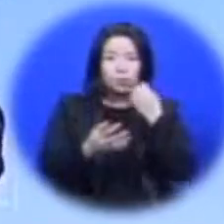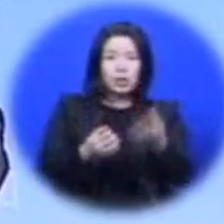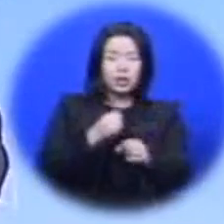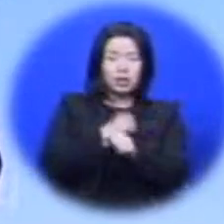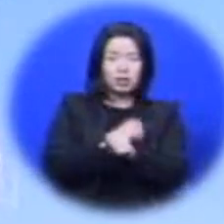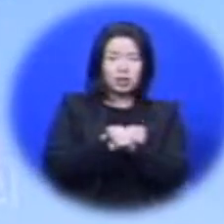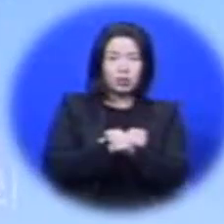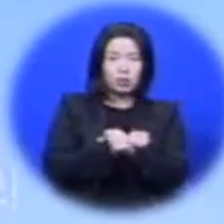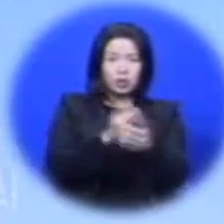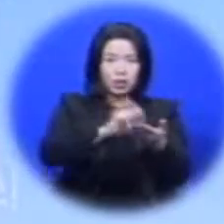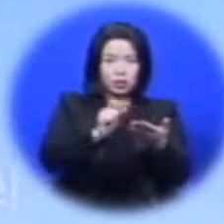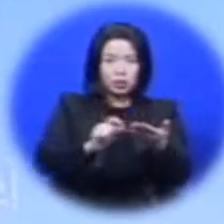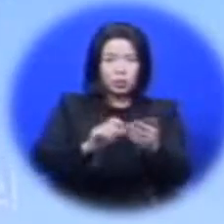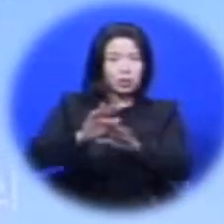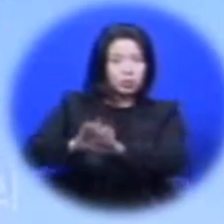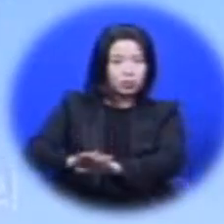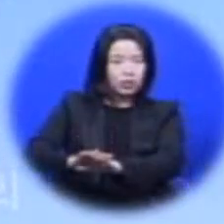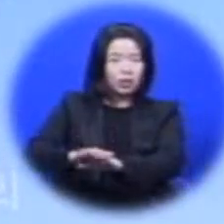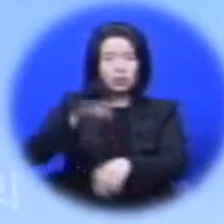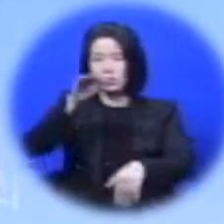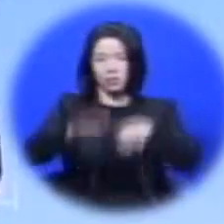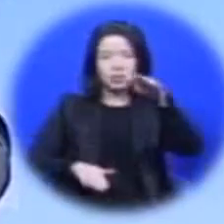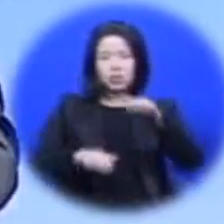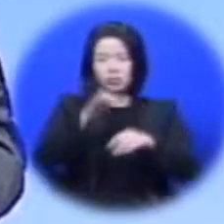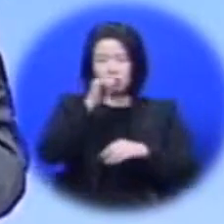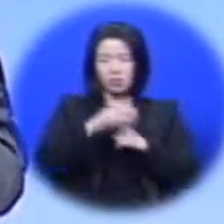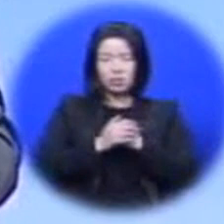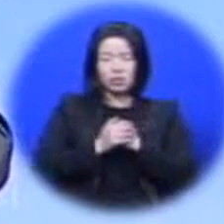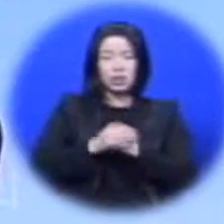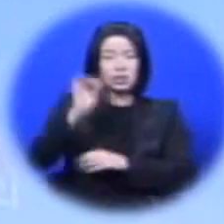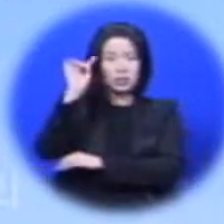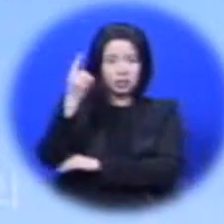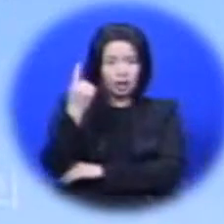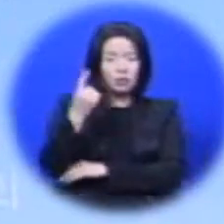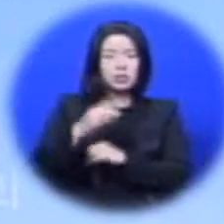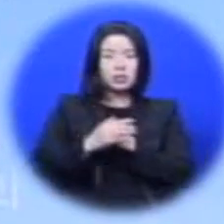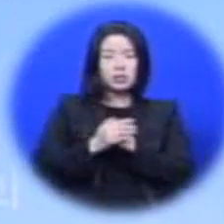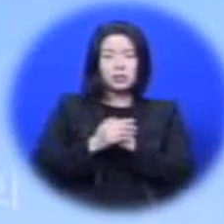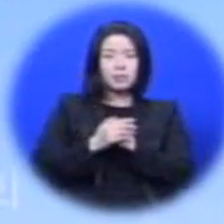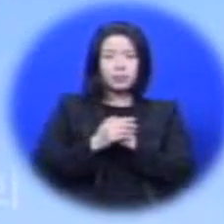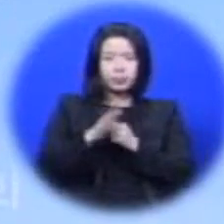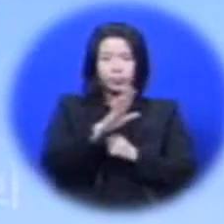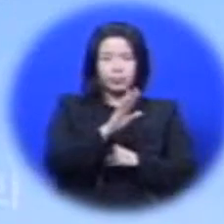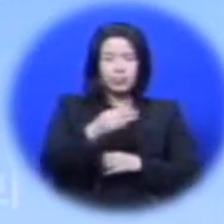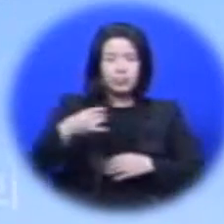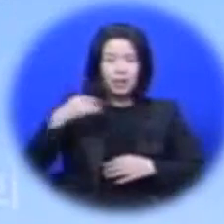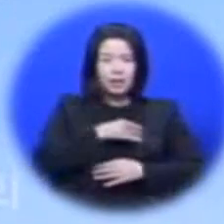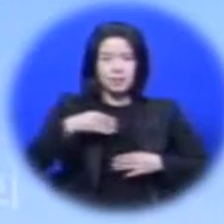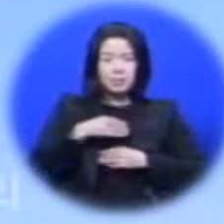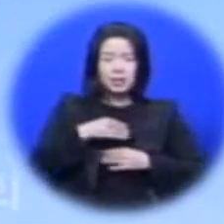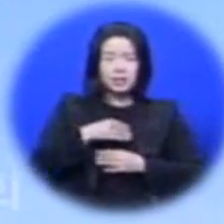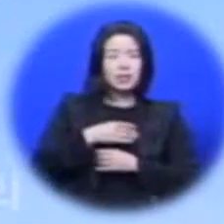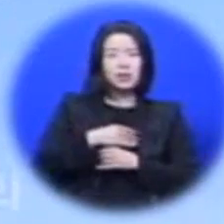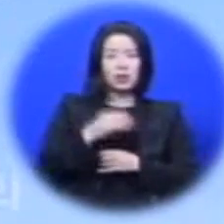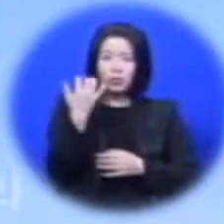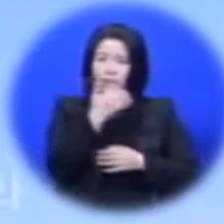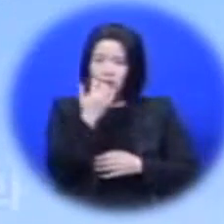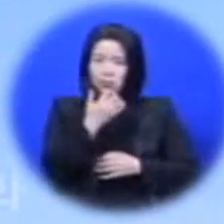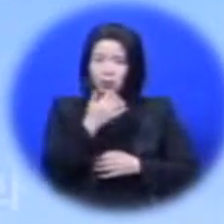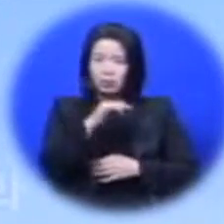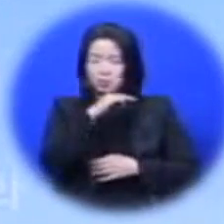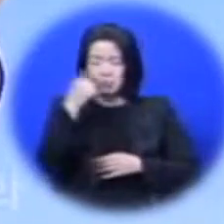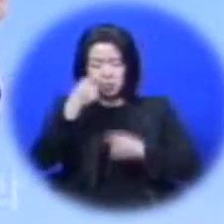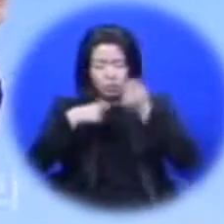기록에다 남긴다는 건 차이가 엄청납니다. 다윗이 바세바와 간음하고 피눈물 나는 회개의